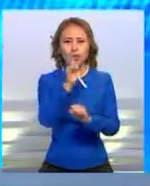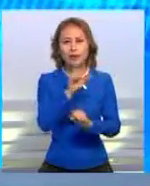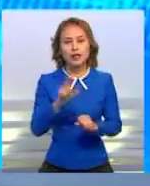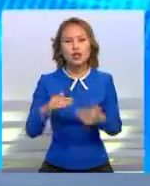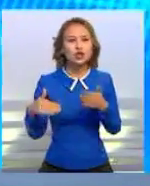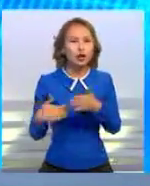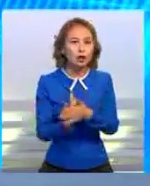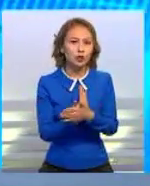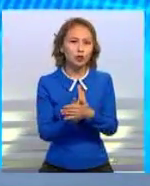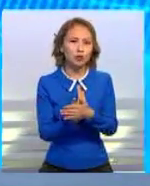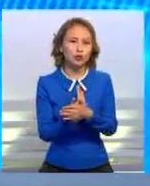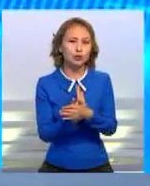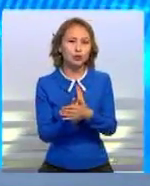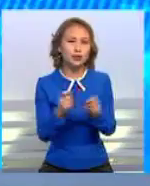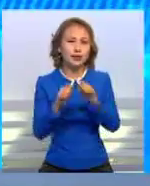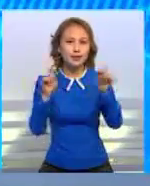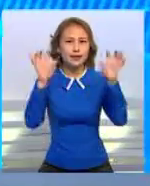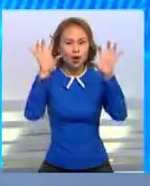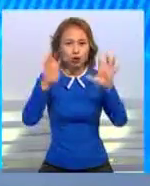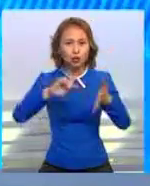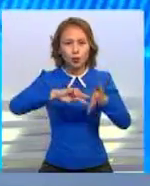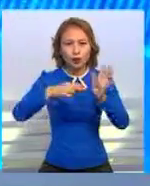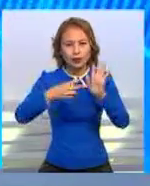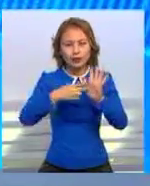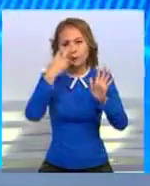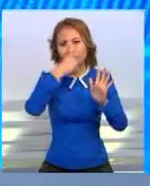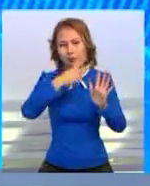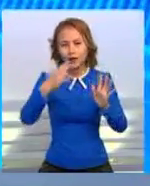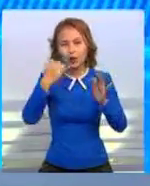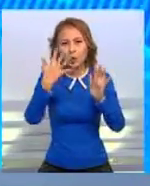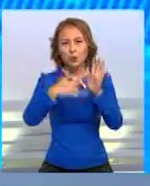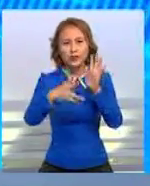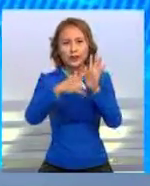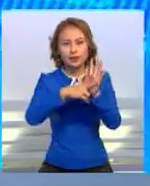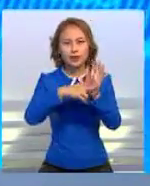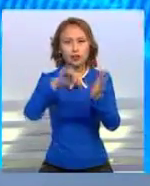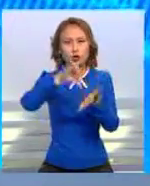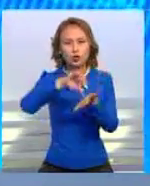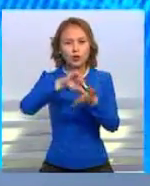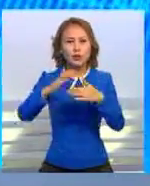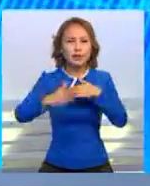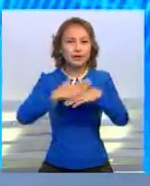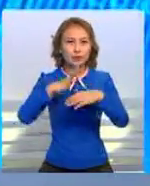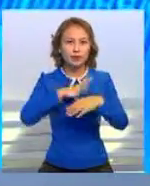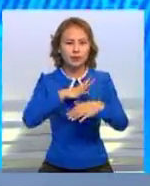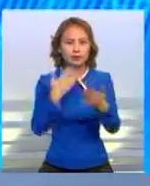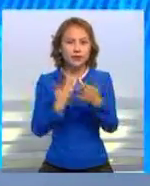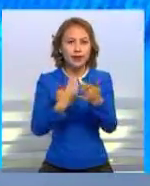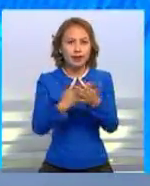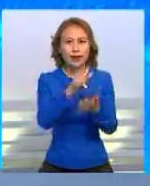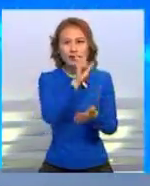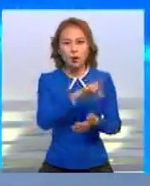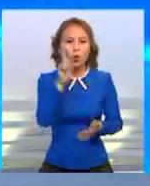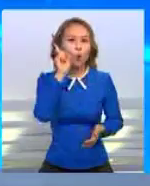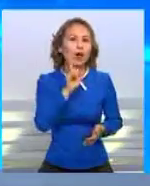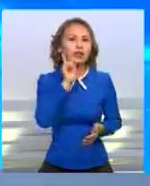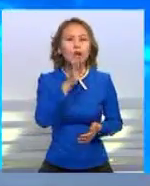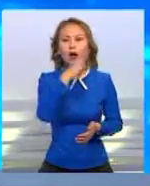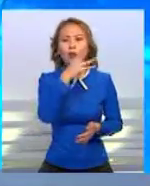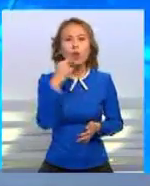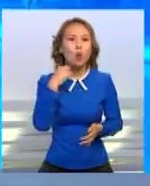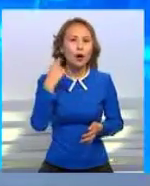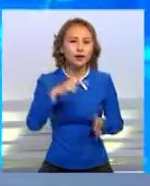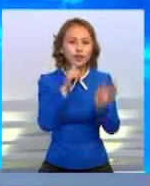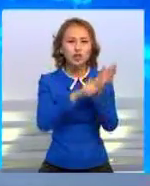қорғау қызметінің негізін жаңғырту жөніндегі заң жобасы қаралып жатыр. Оған 58 түзету енгізілді. Мысалға, азаматтарды